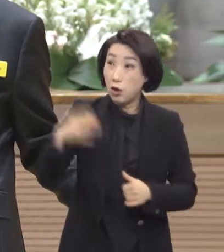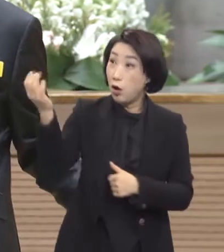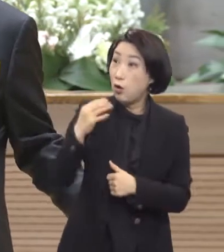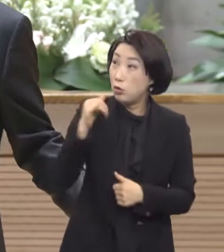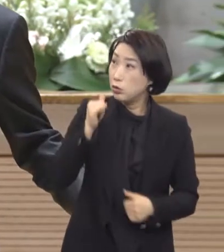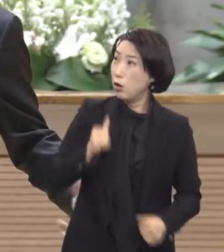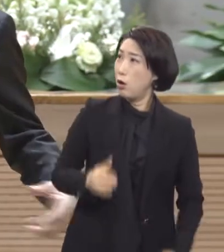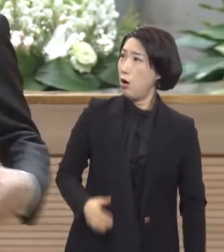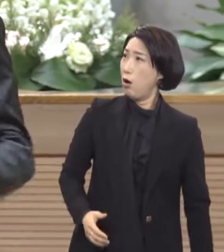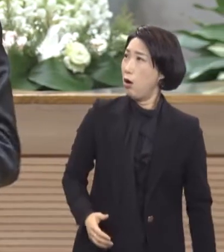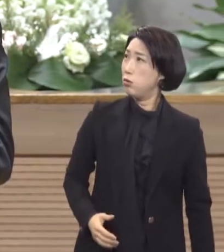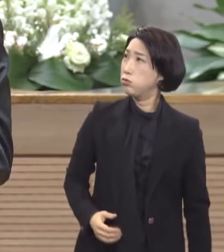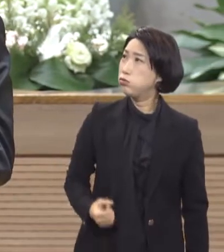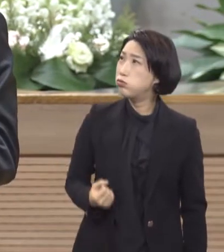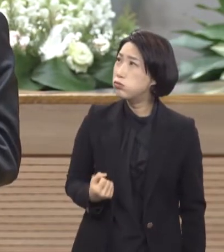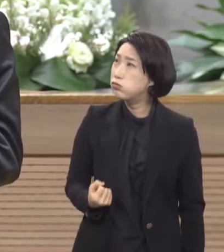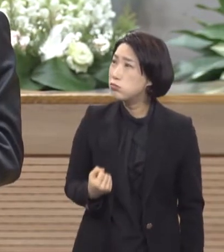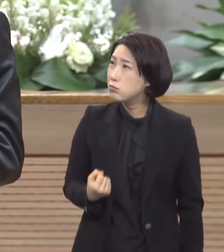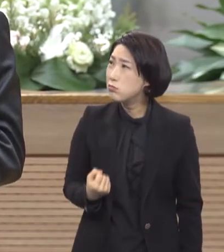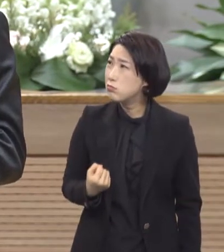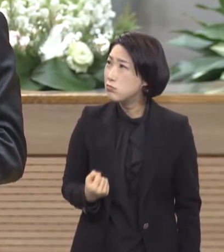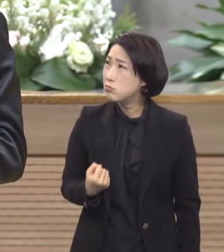해버리니